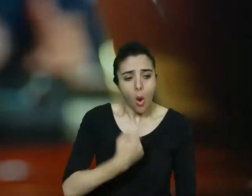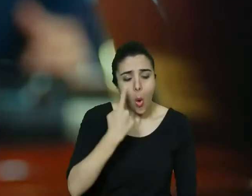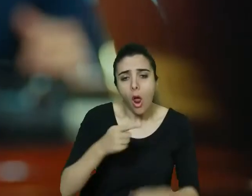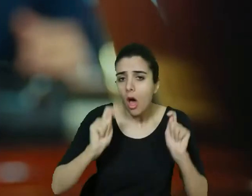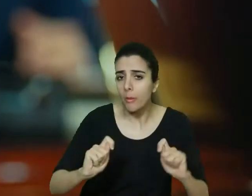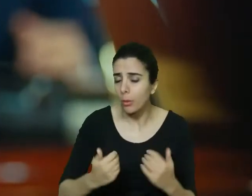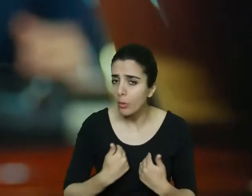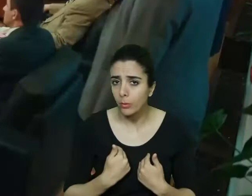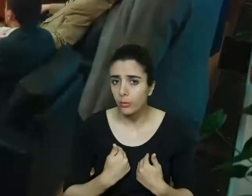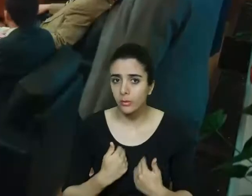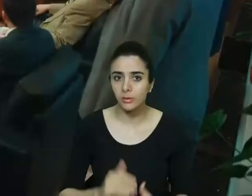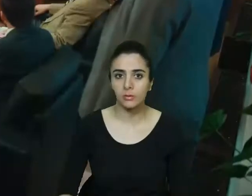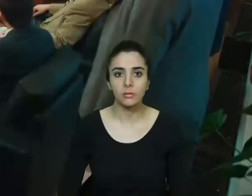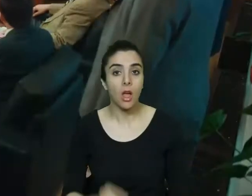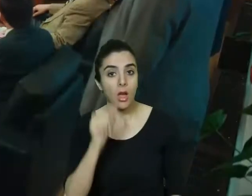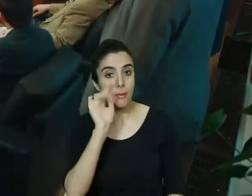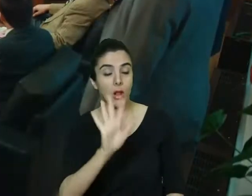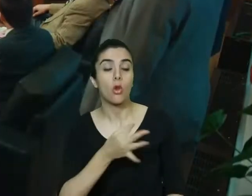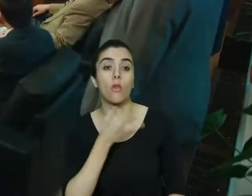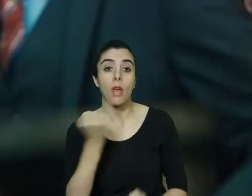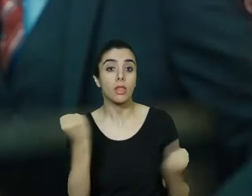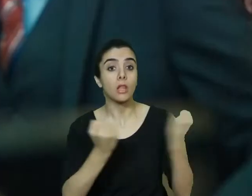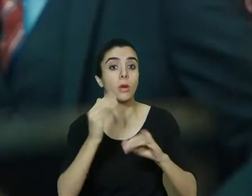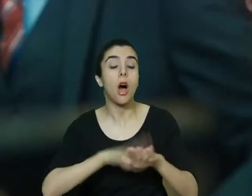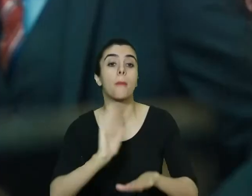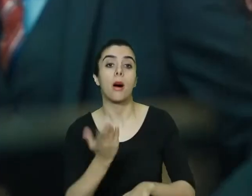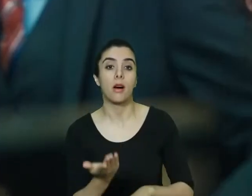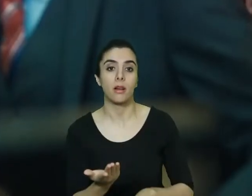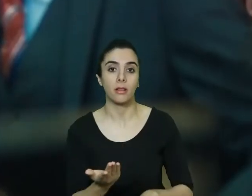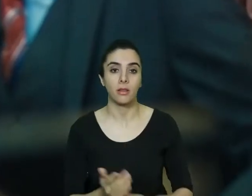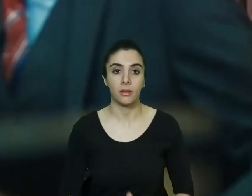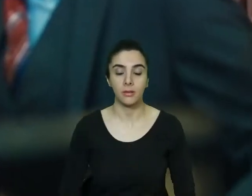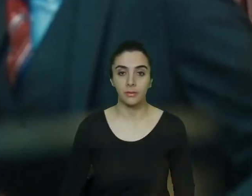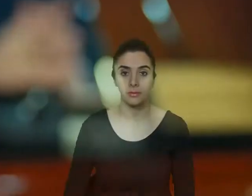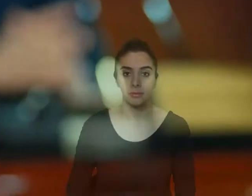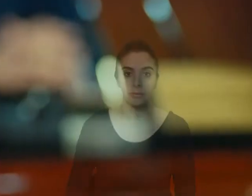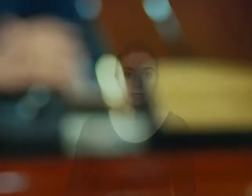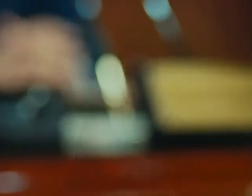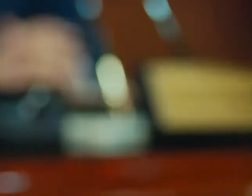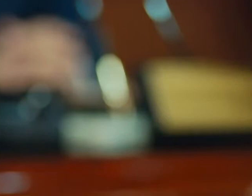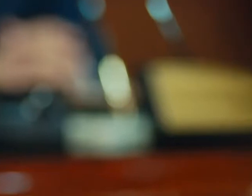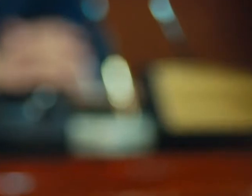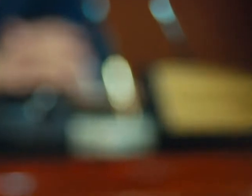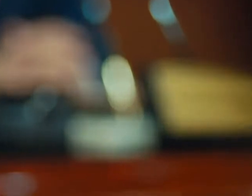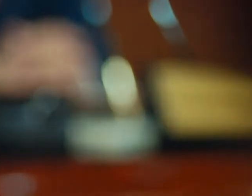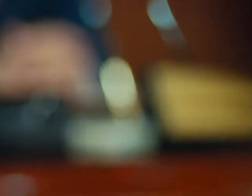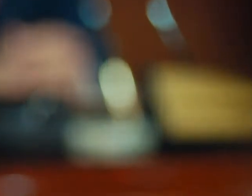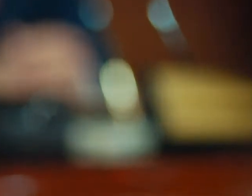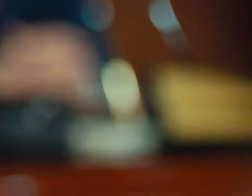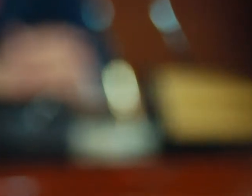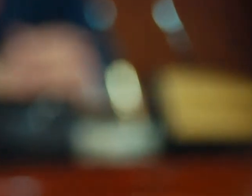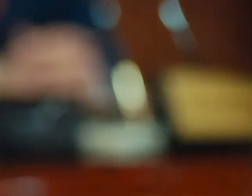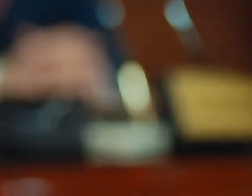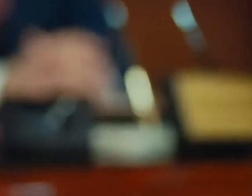veriliyor. Beyler, lütfen tartışmayın. Masaya vurdu. Erdem müdüre ters ters baktı.